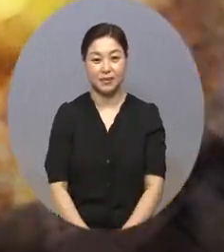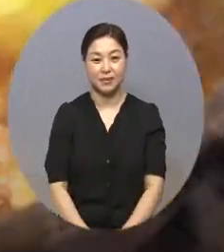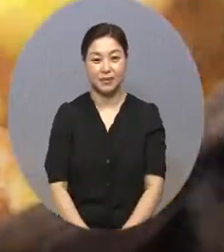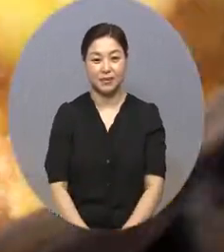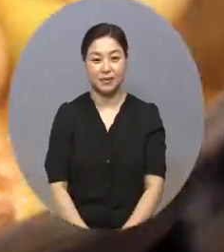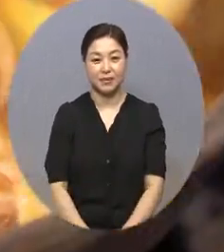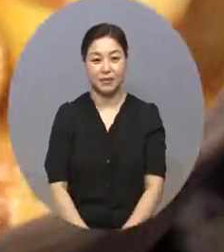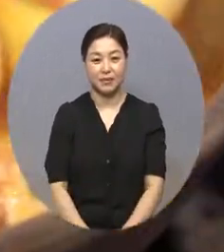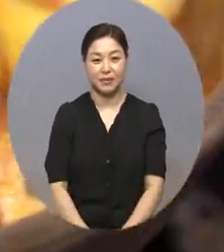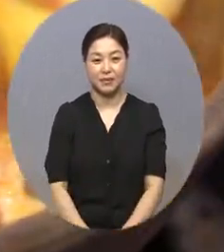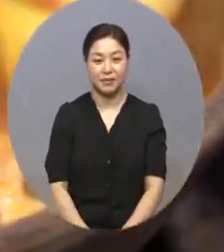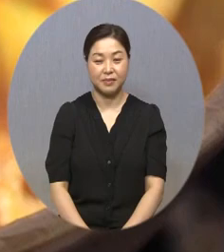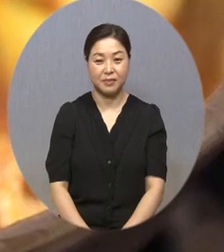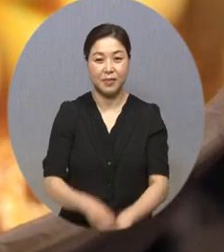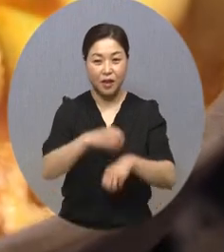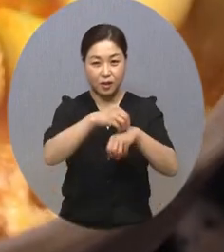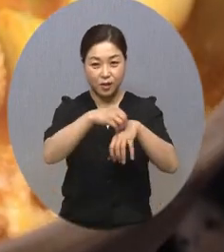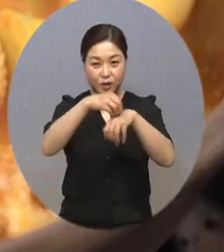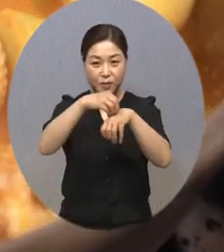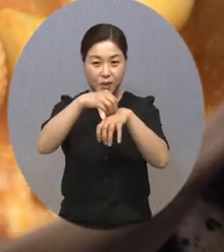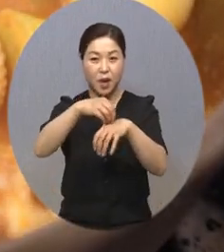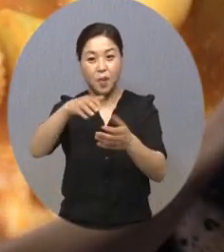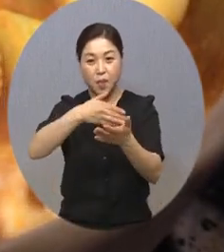캘리 부품이 만들어 지구요